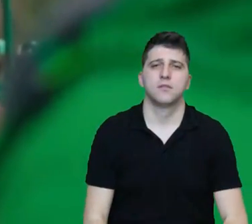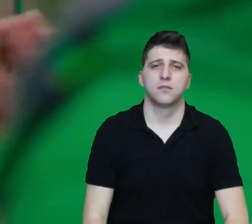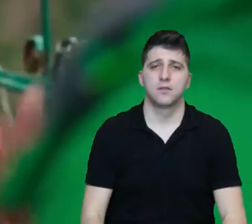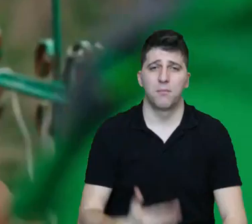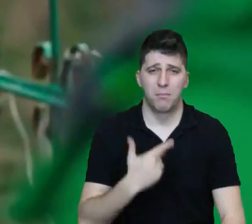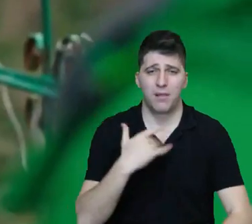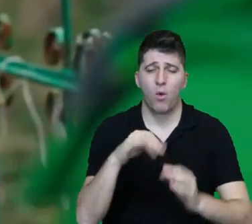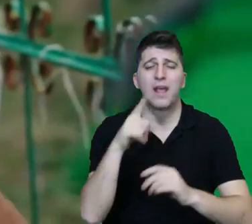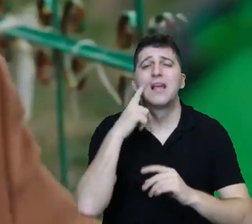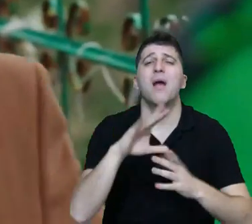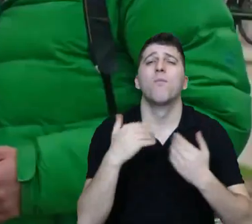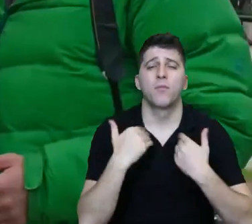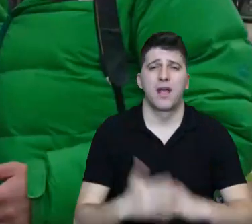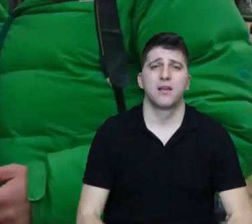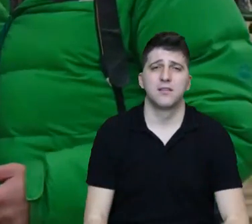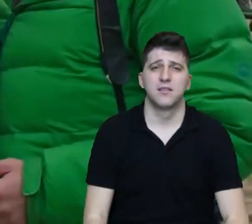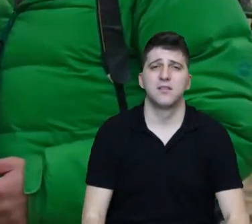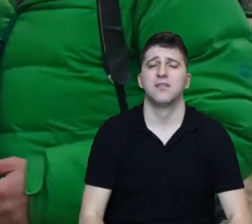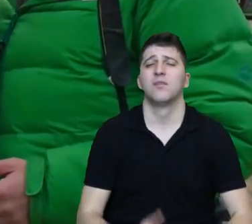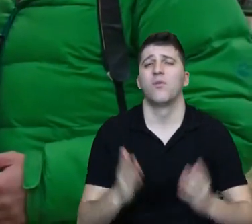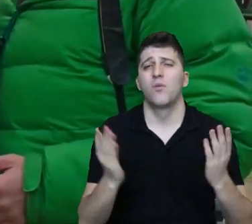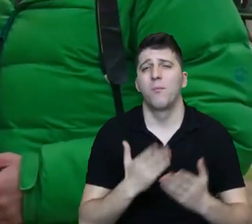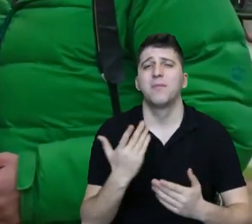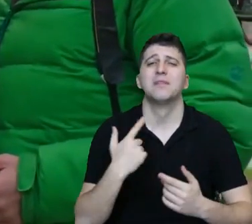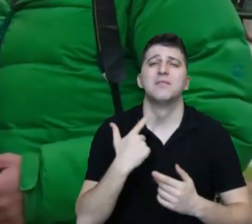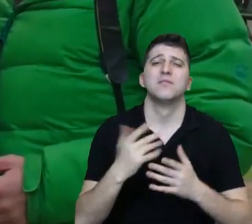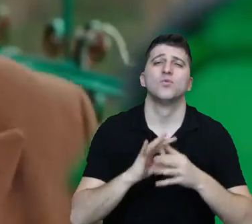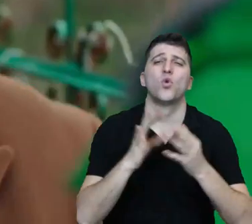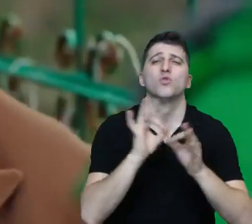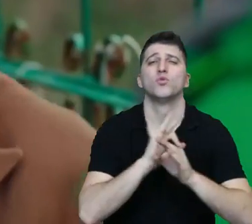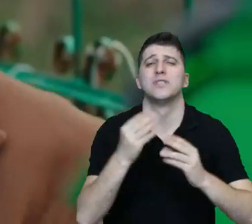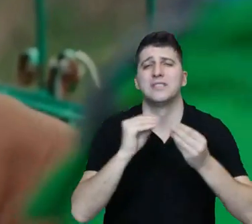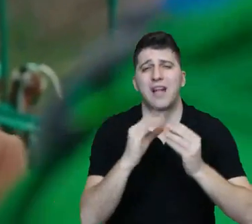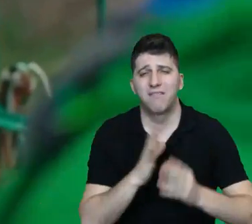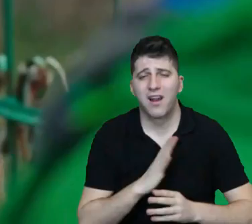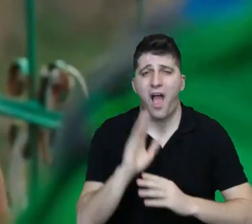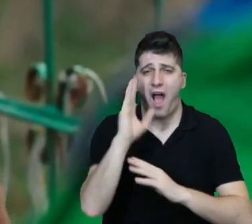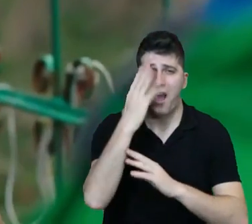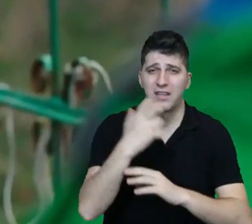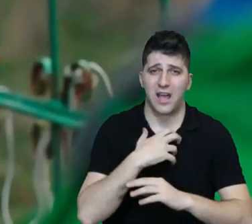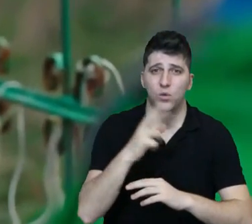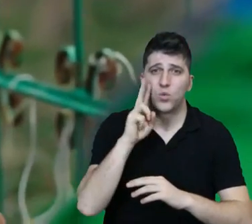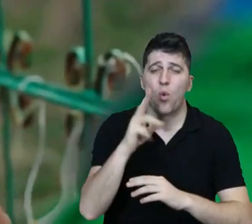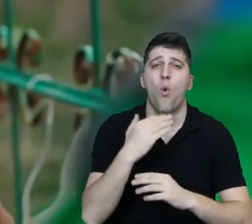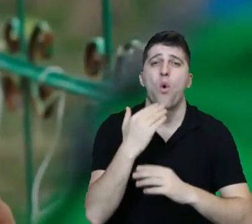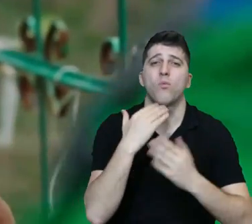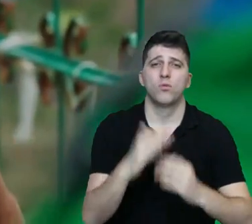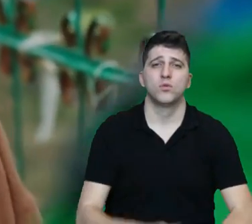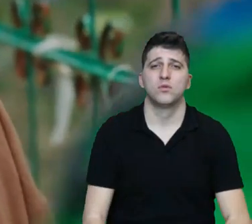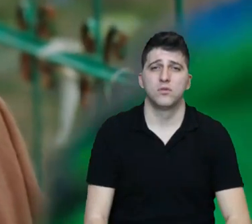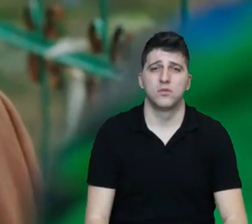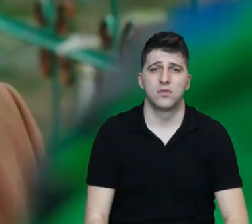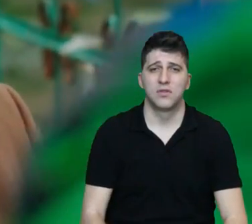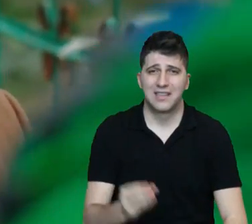ben böyle şeylere inanmıyorum ya. Yok efendim, dermansız derde düşüyormuş. Aynada kendisini göremiyormuş.